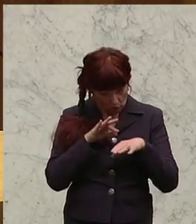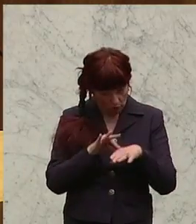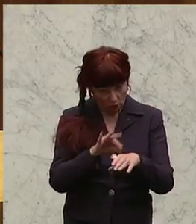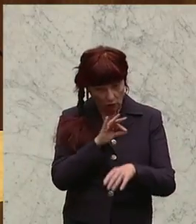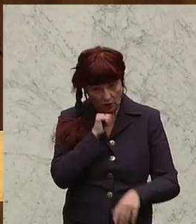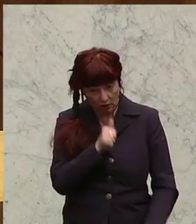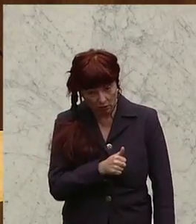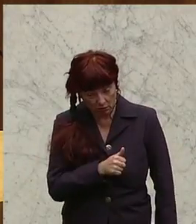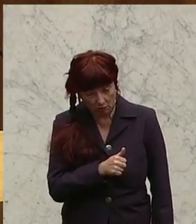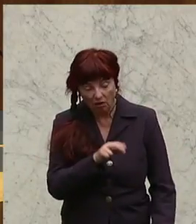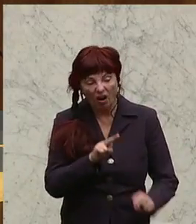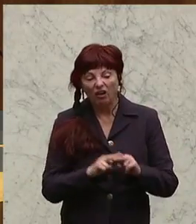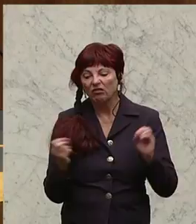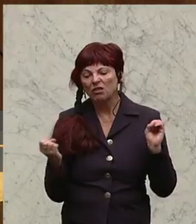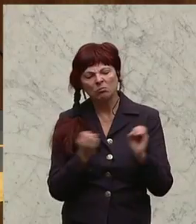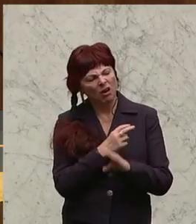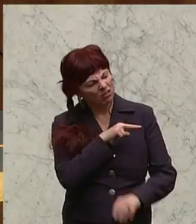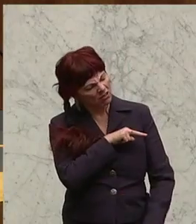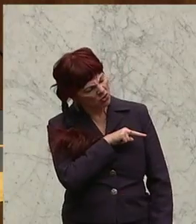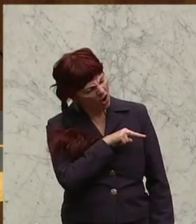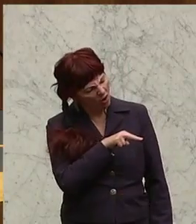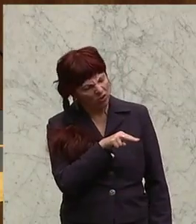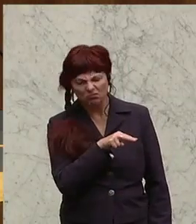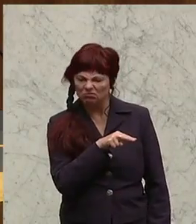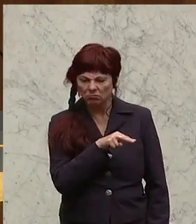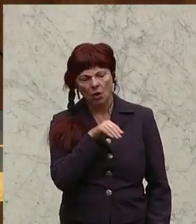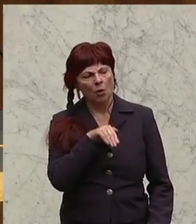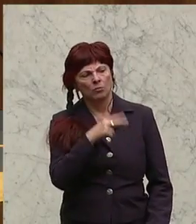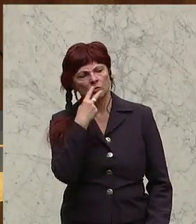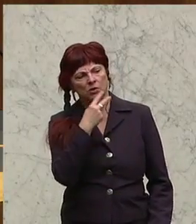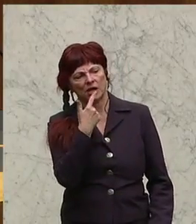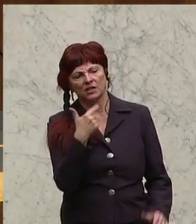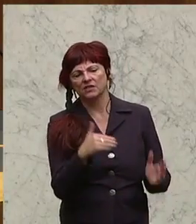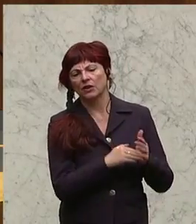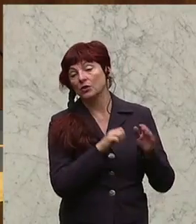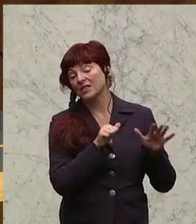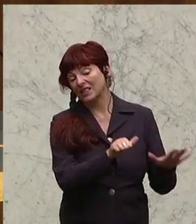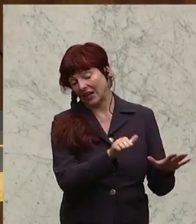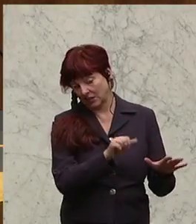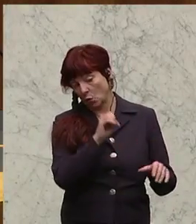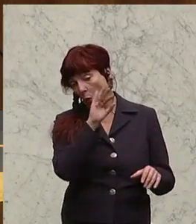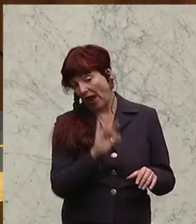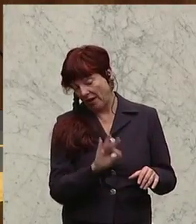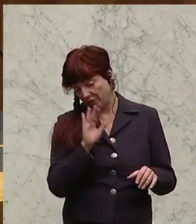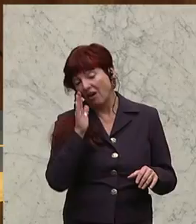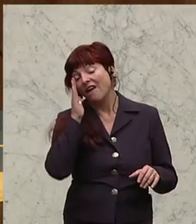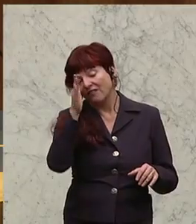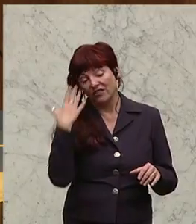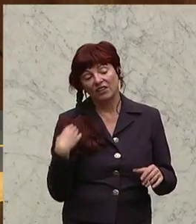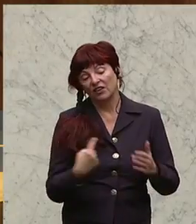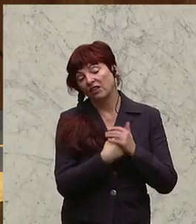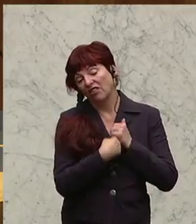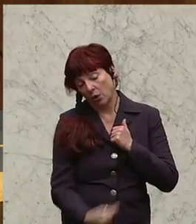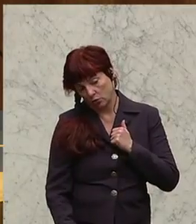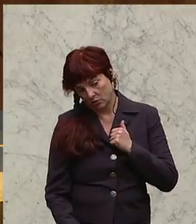hat, dann muss man leider feststellen, dass 2016 der ORF wieder einen Verlust schreiben wird. Und daher muss man sich am Königlberg auch die